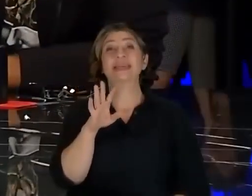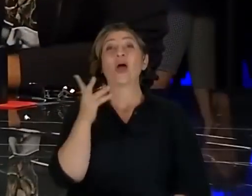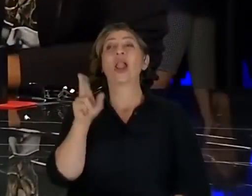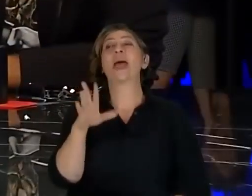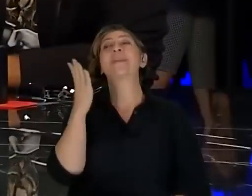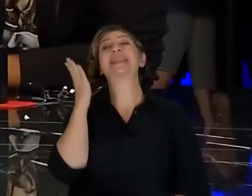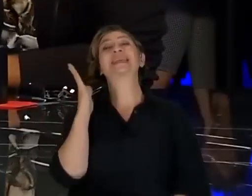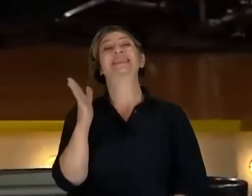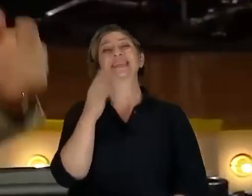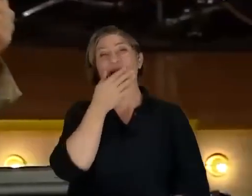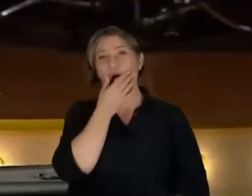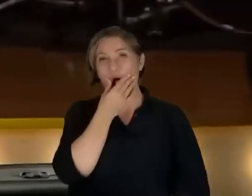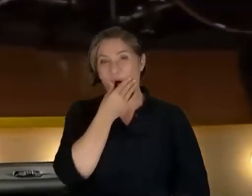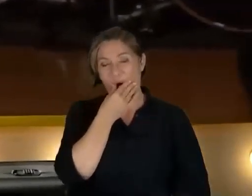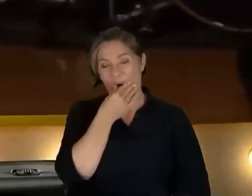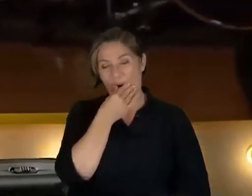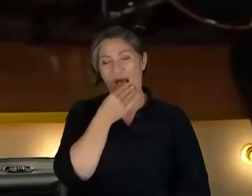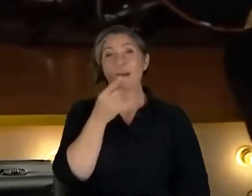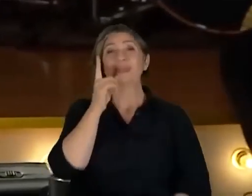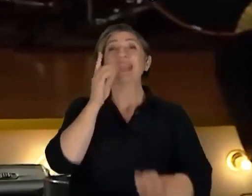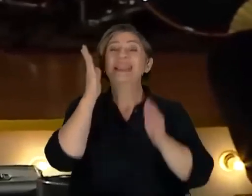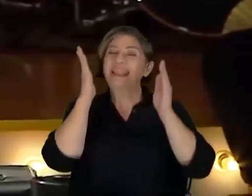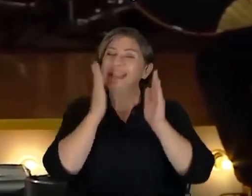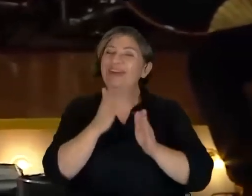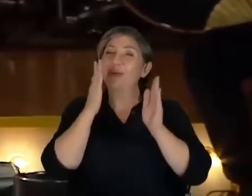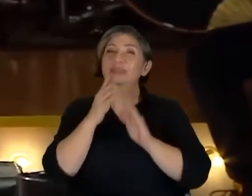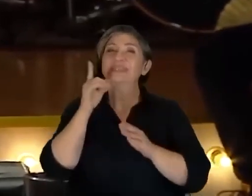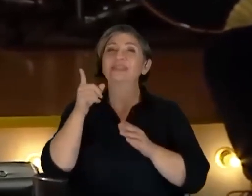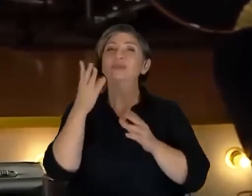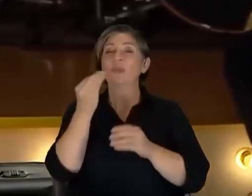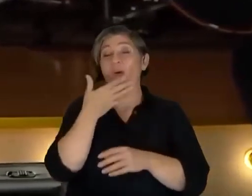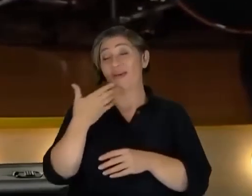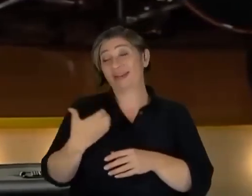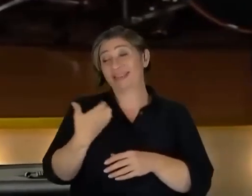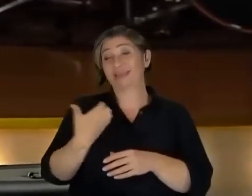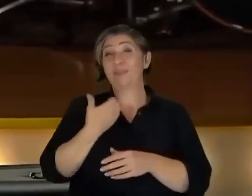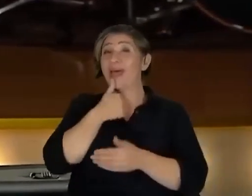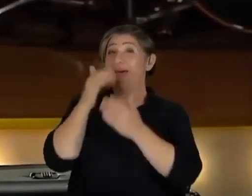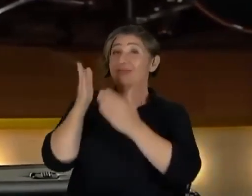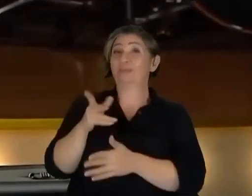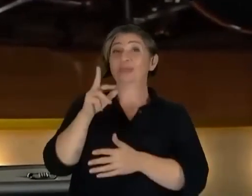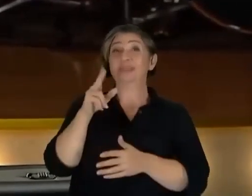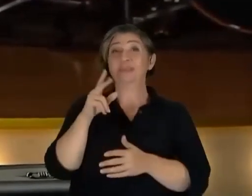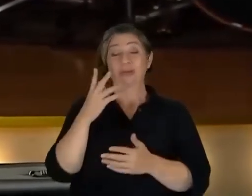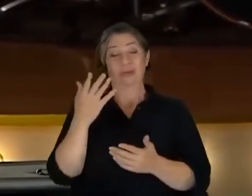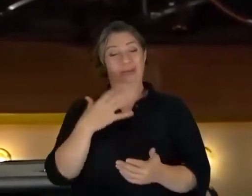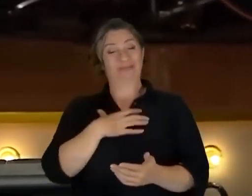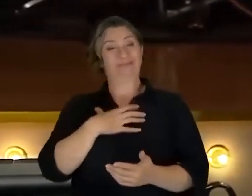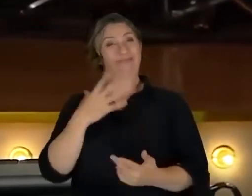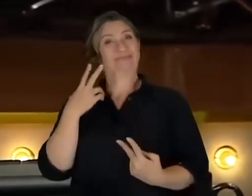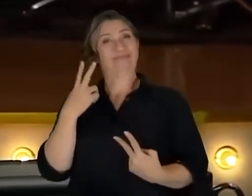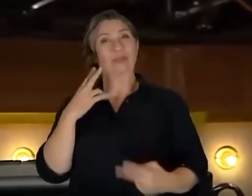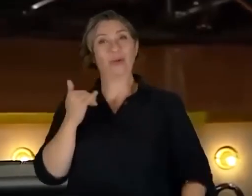Ölemedi gitti. Bir de sürekli sanki çok yakışıklı bir adammış gibi Jean Premier